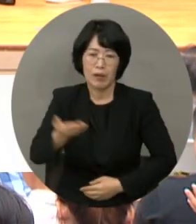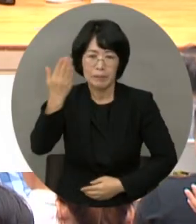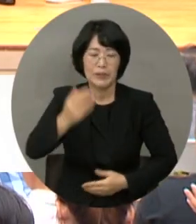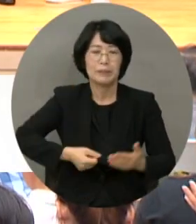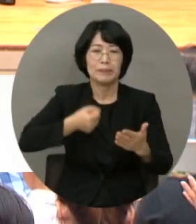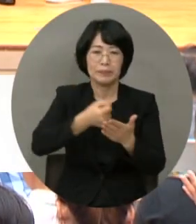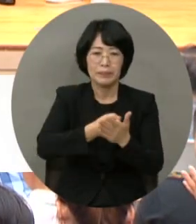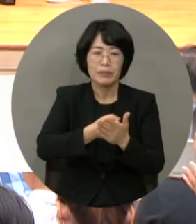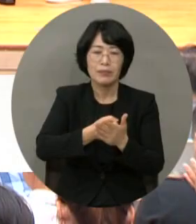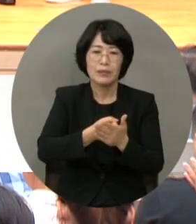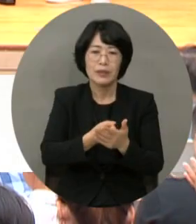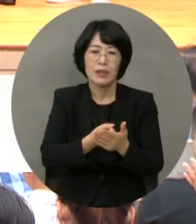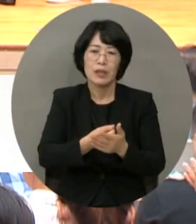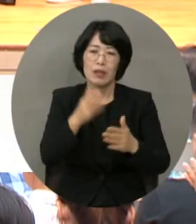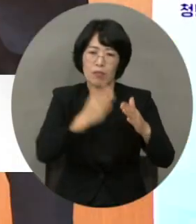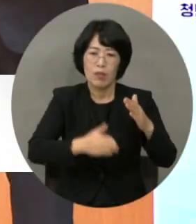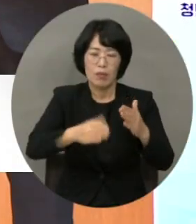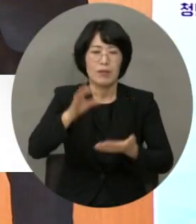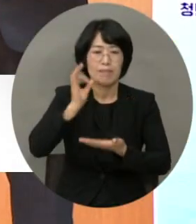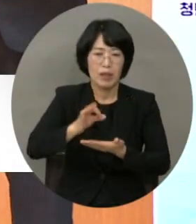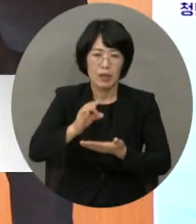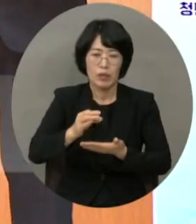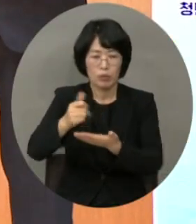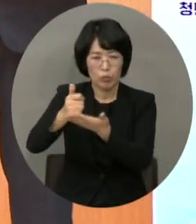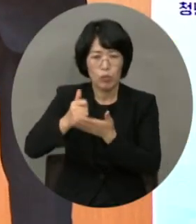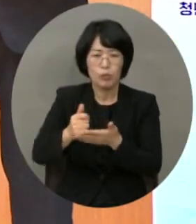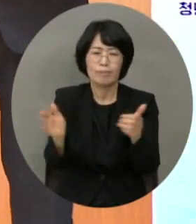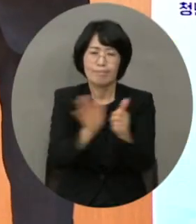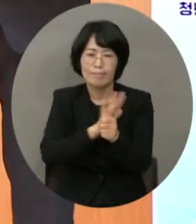결의하고 공정 가격과 고객 중심